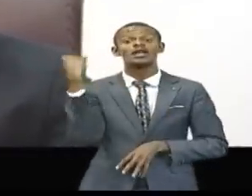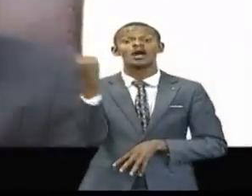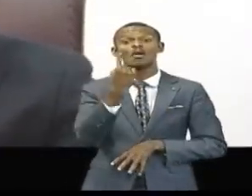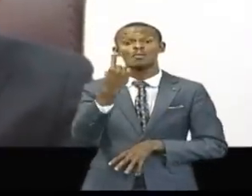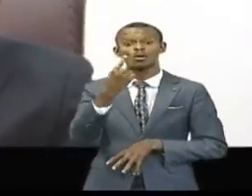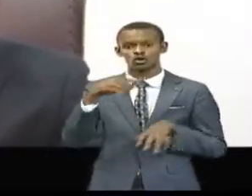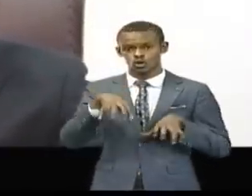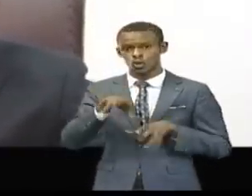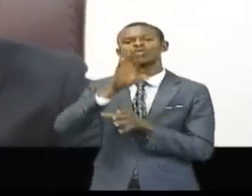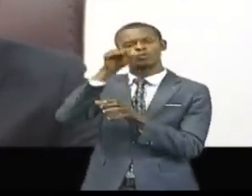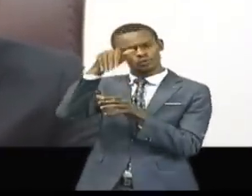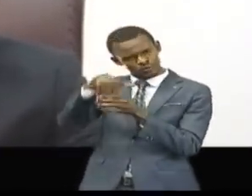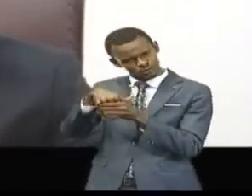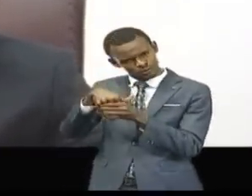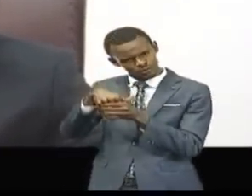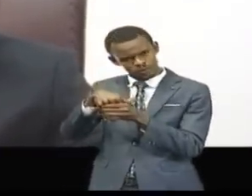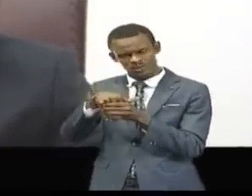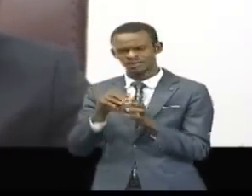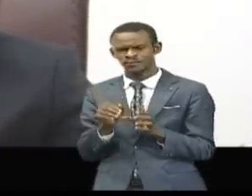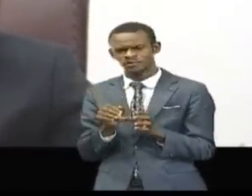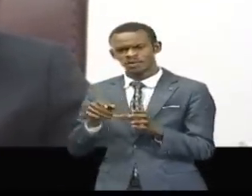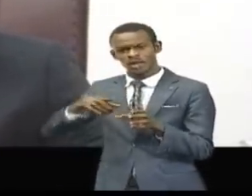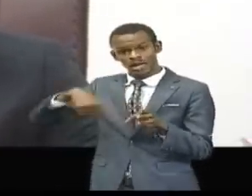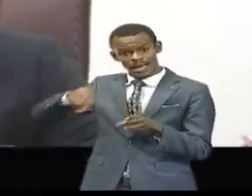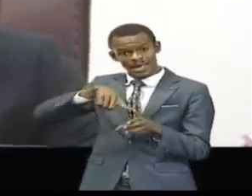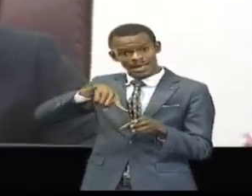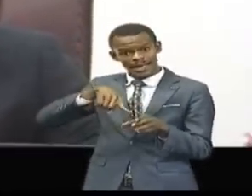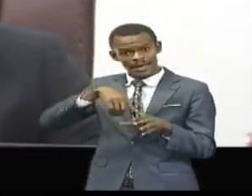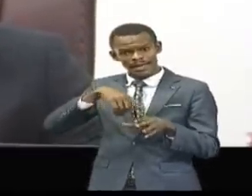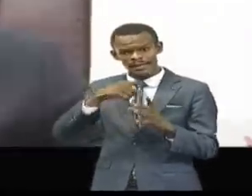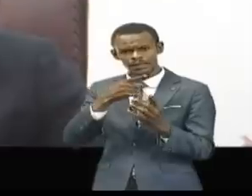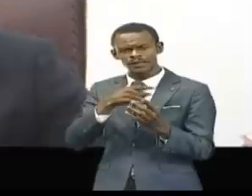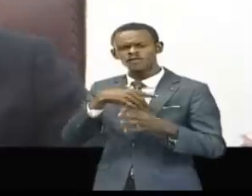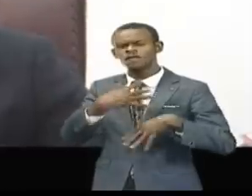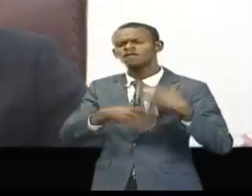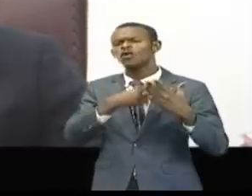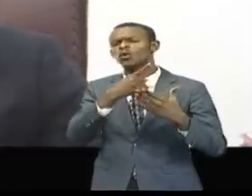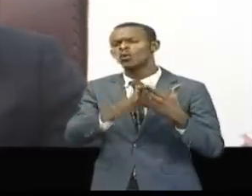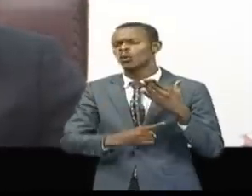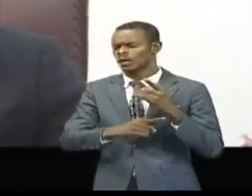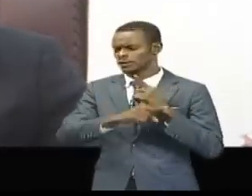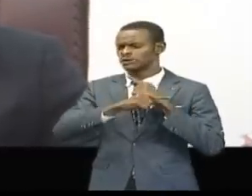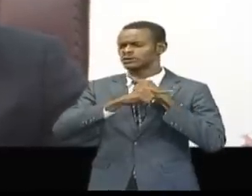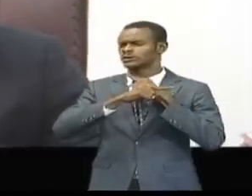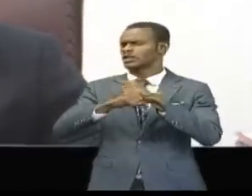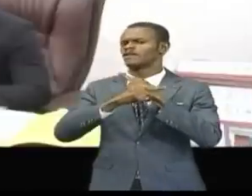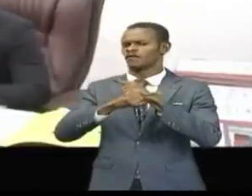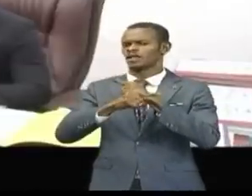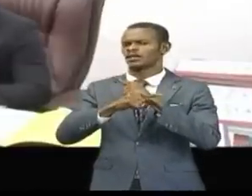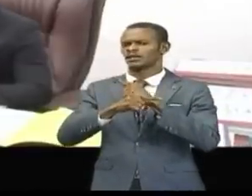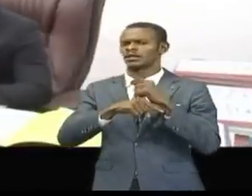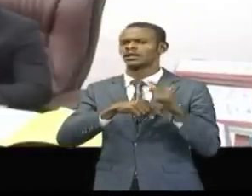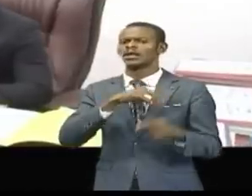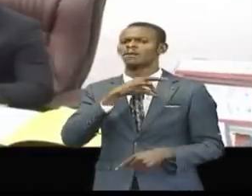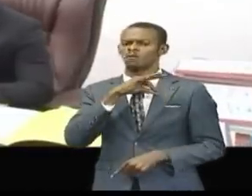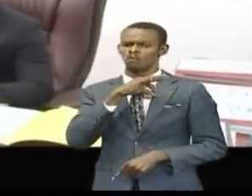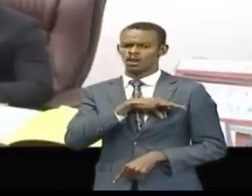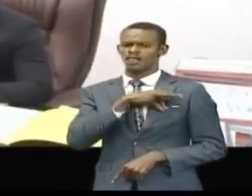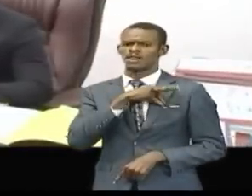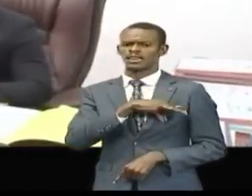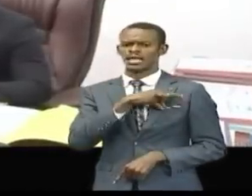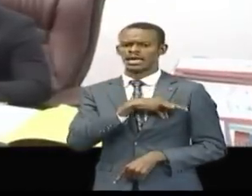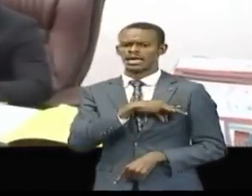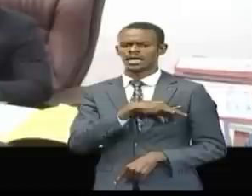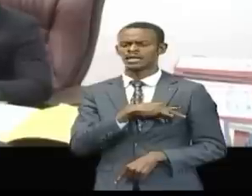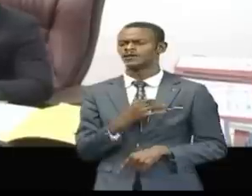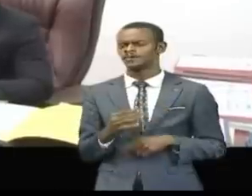Congo, qui défendent en commun leurs intérêts. Ils partagent des considérations au